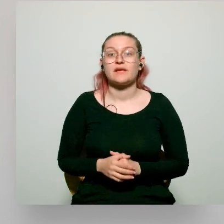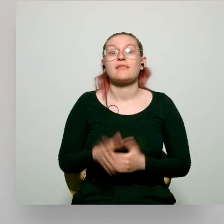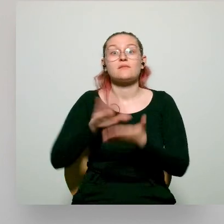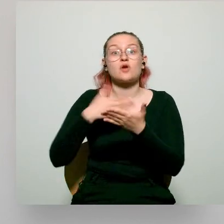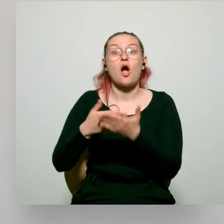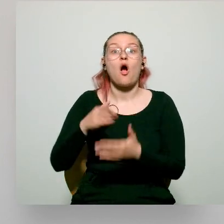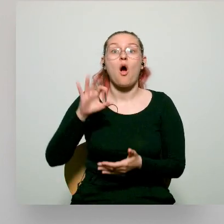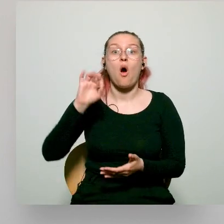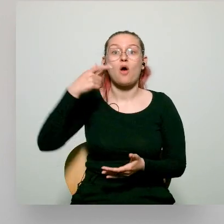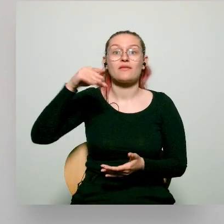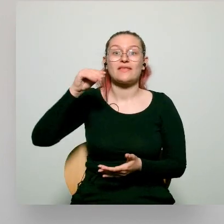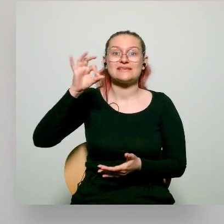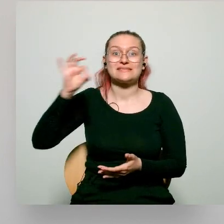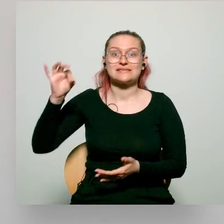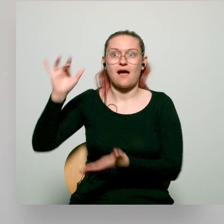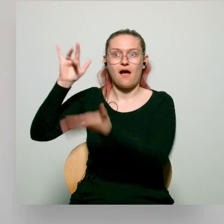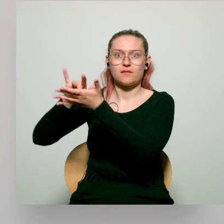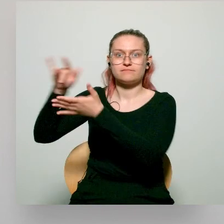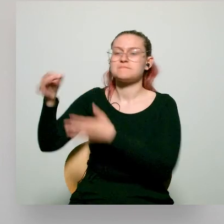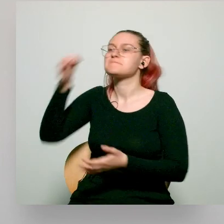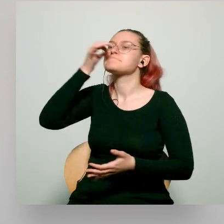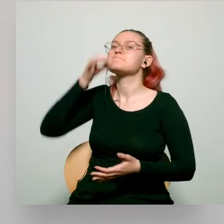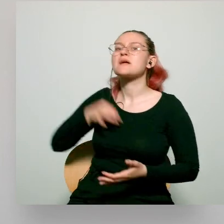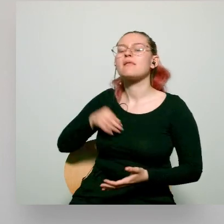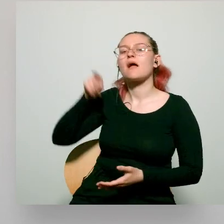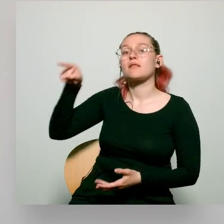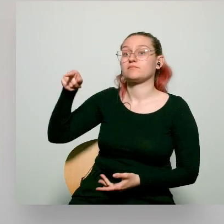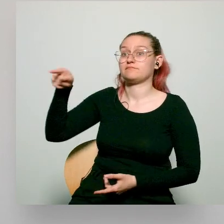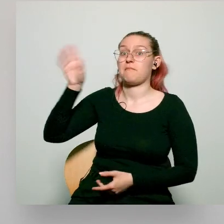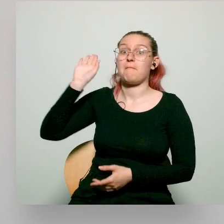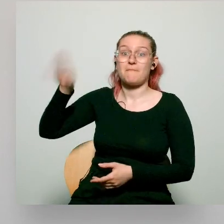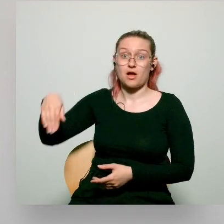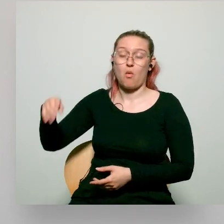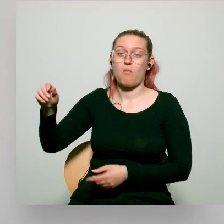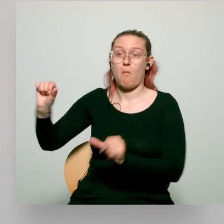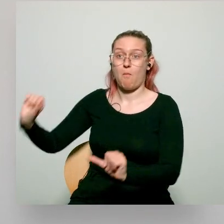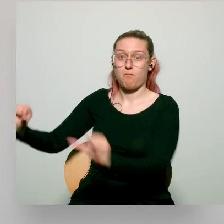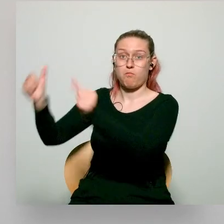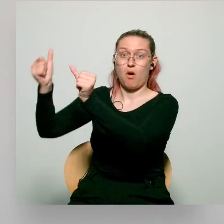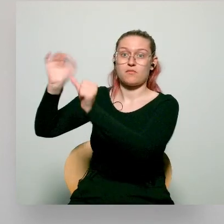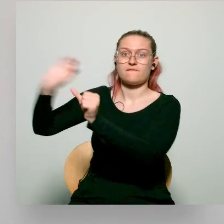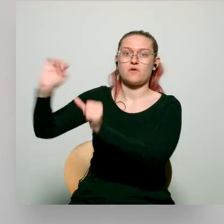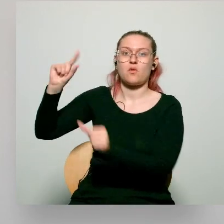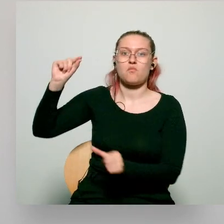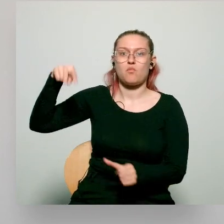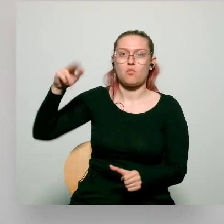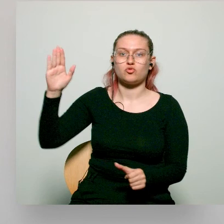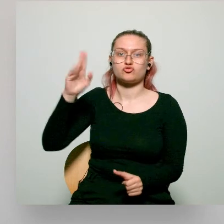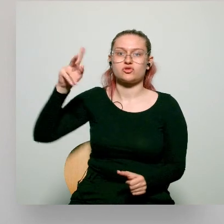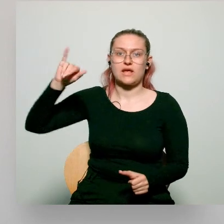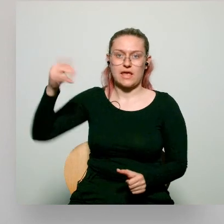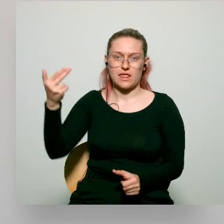mamy czynić z pomnikiem Puszkina w Odessie? No, oczywiście w innych